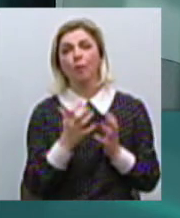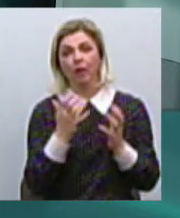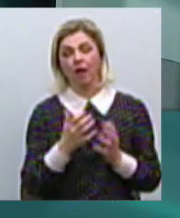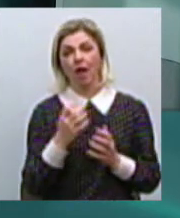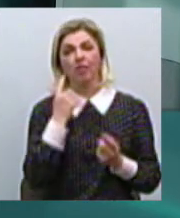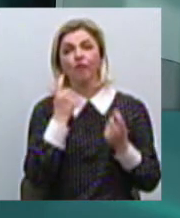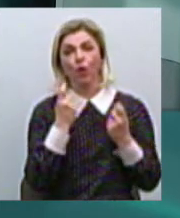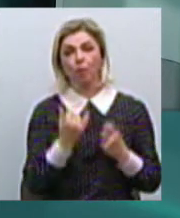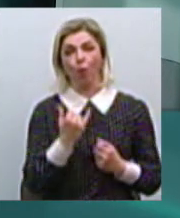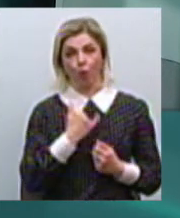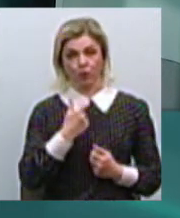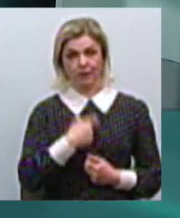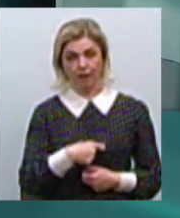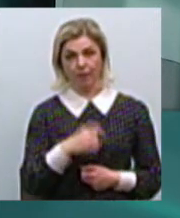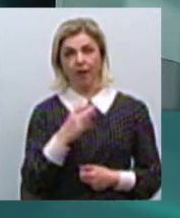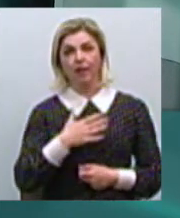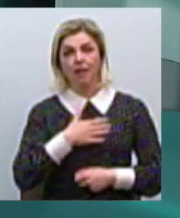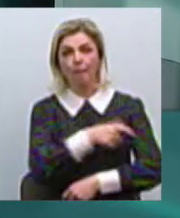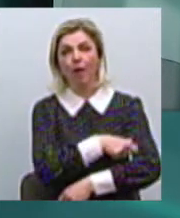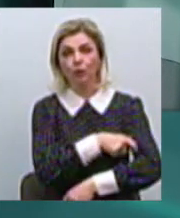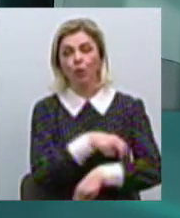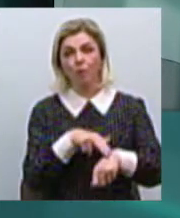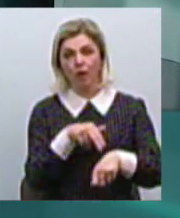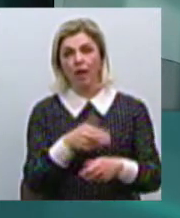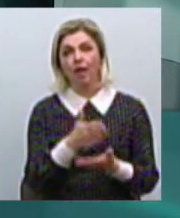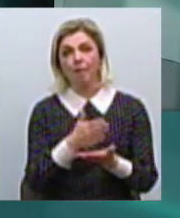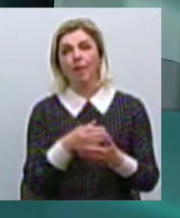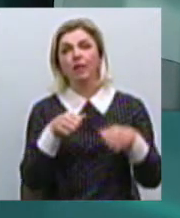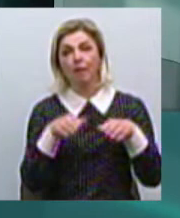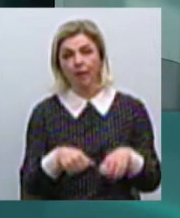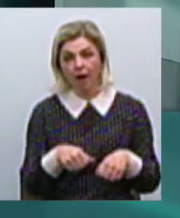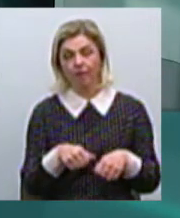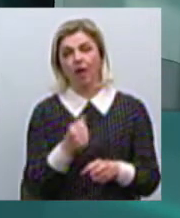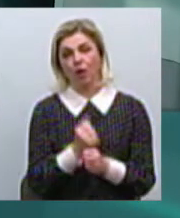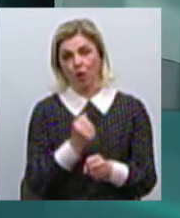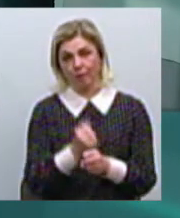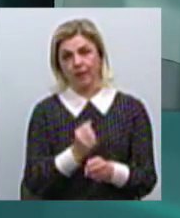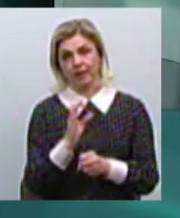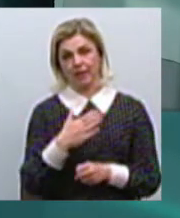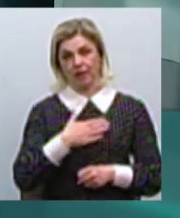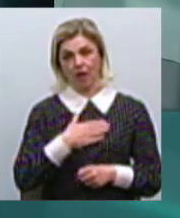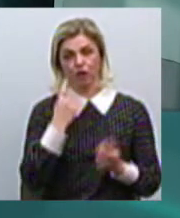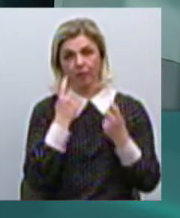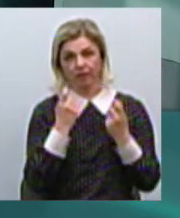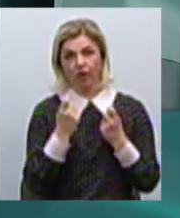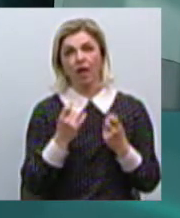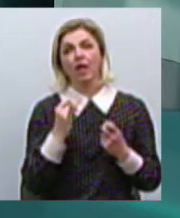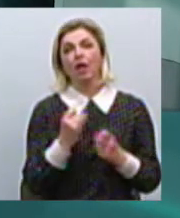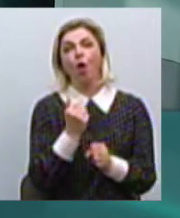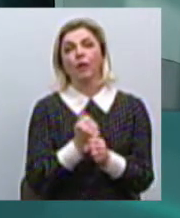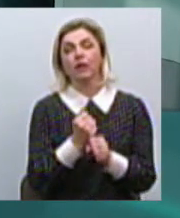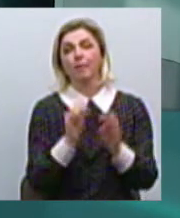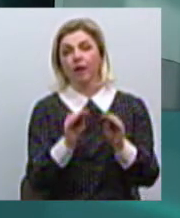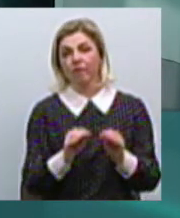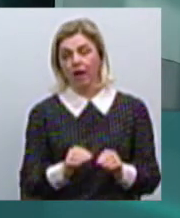і наша патрульна поліція має можливість із цими даними їх якось обробляти, а ті